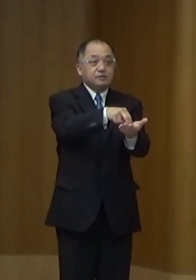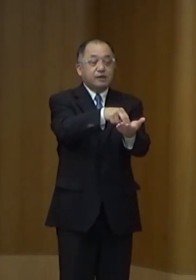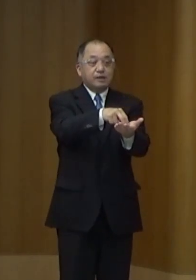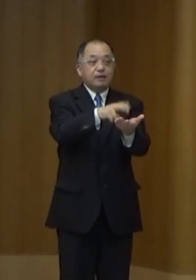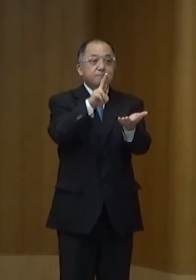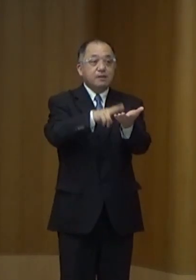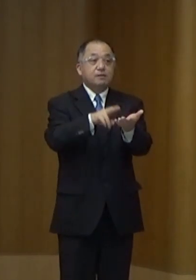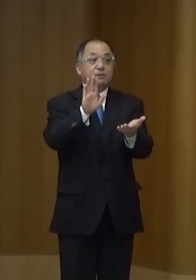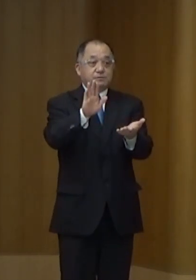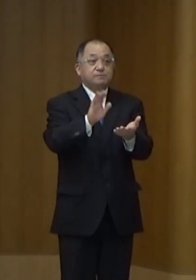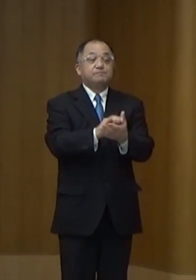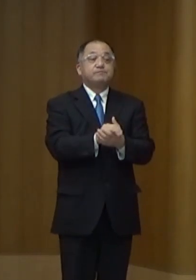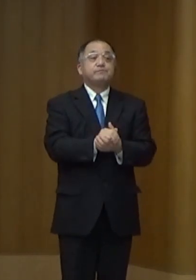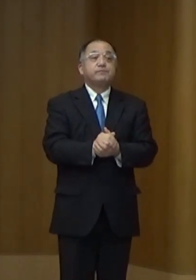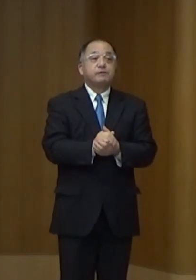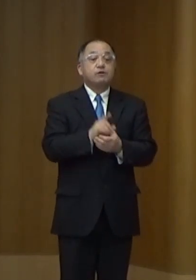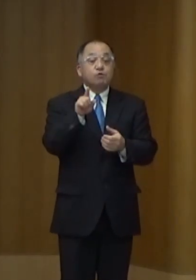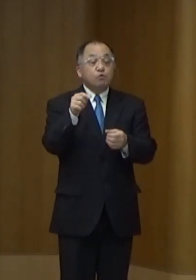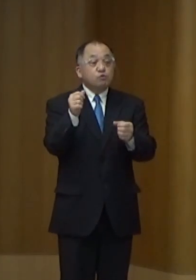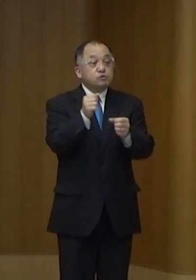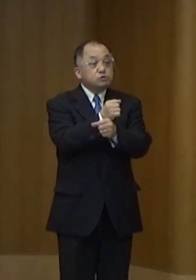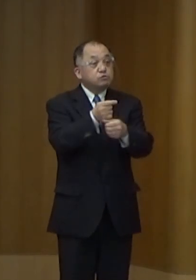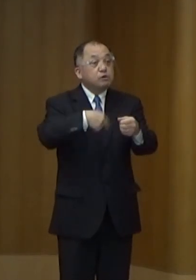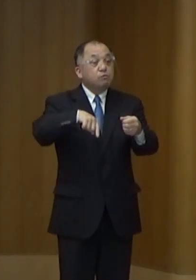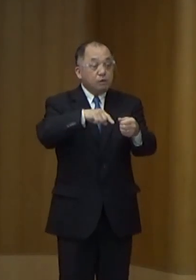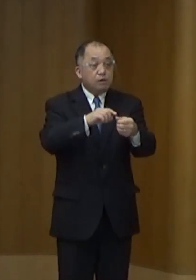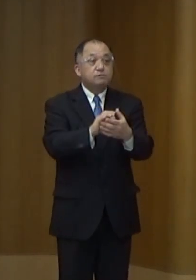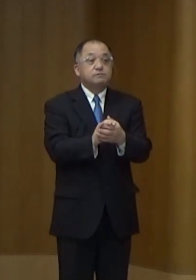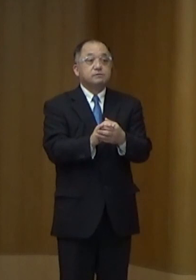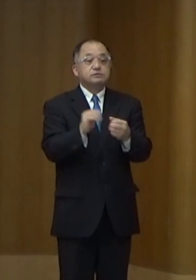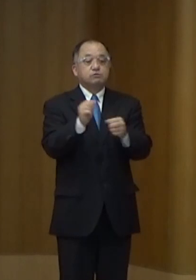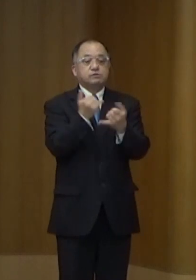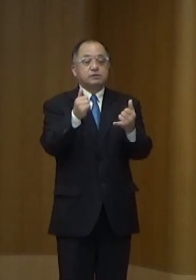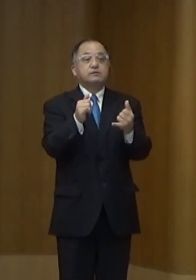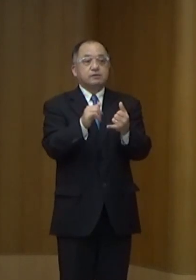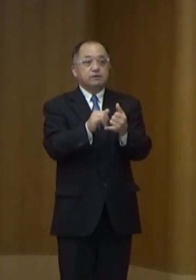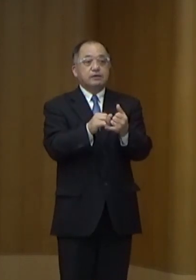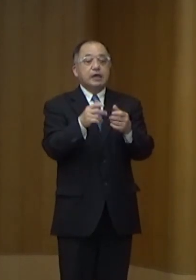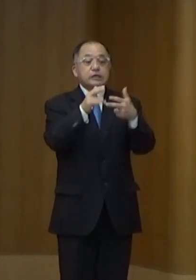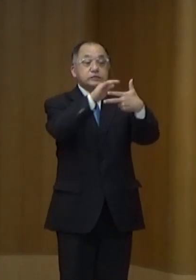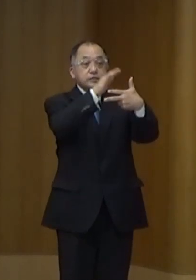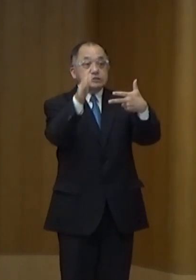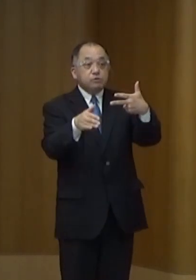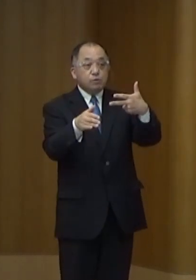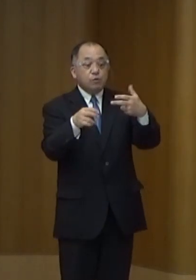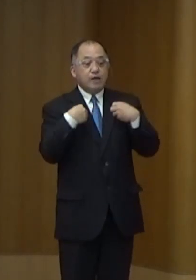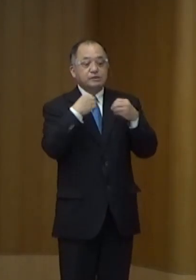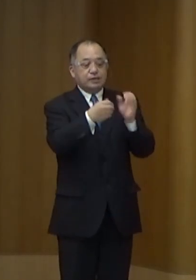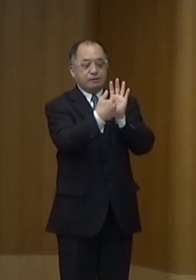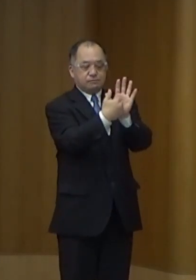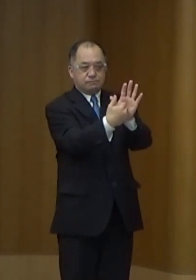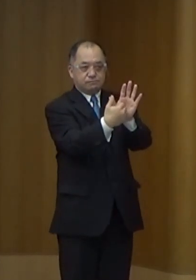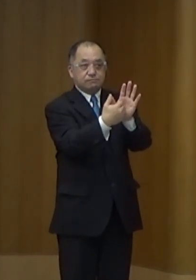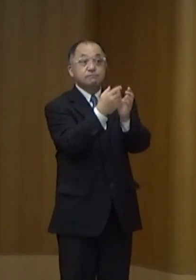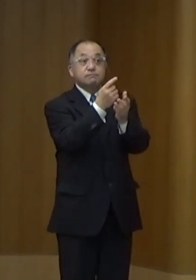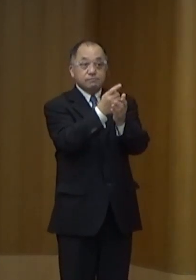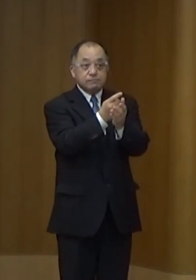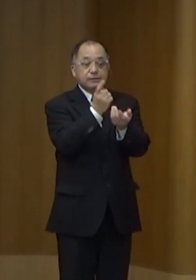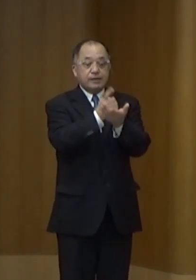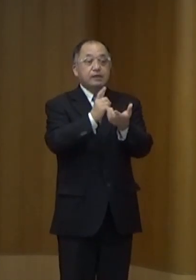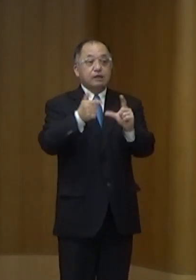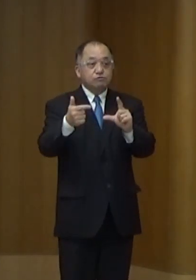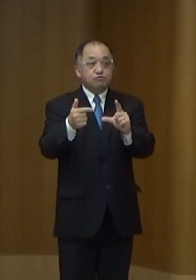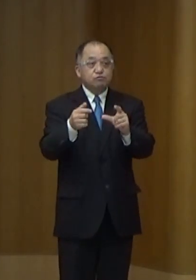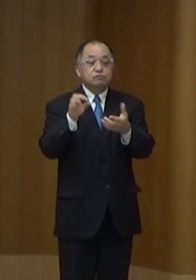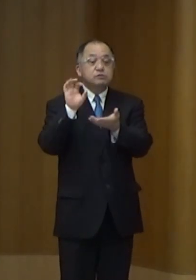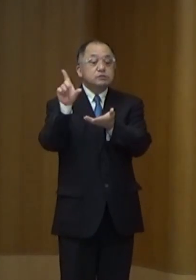いております。この事業では事業者によります施設の感染対策のみならず、利用者の皆